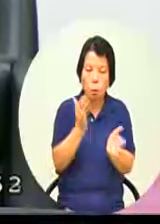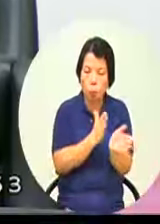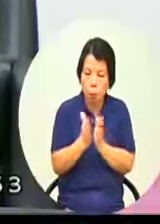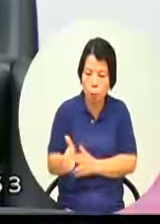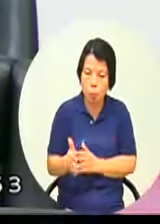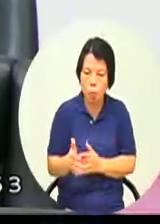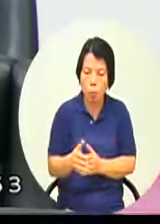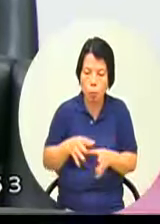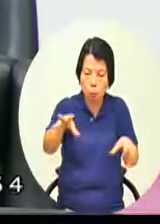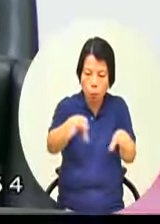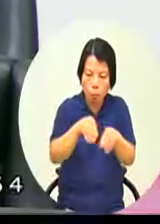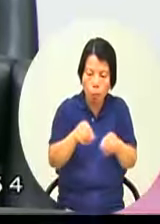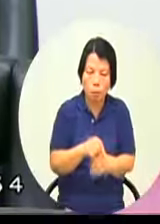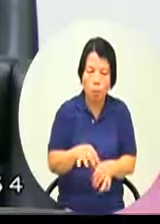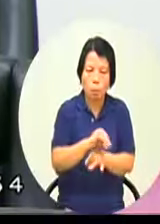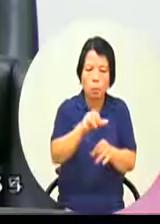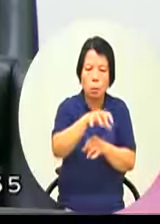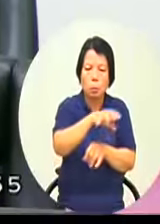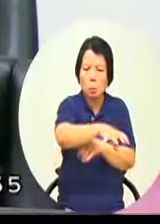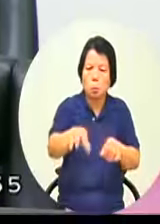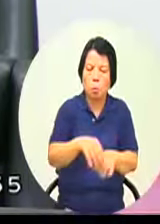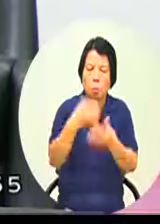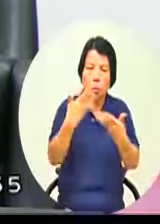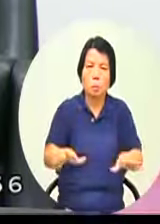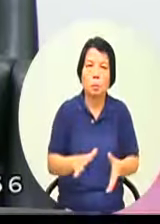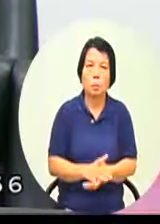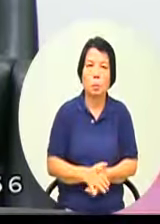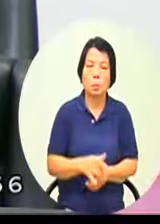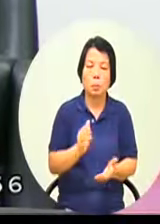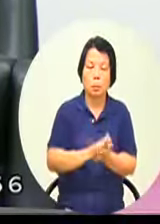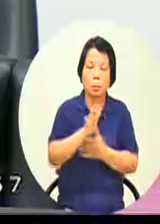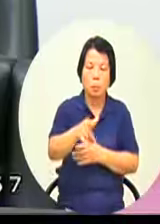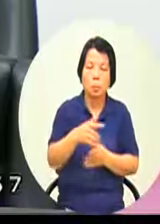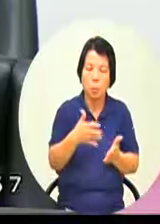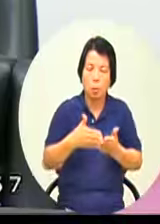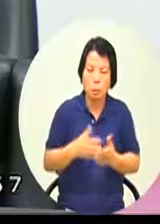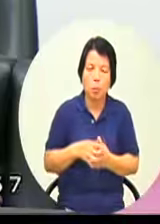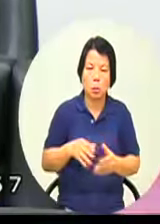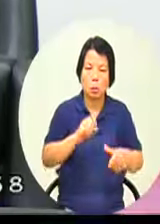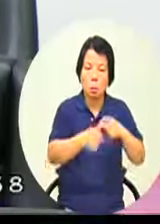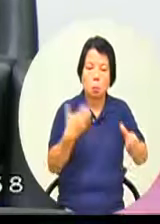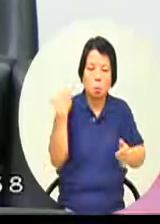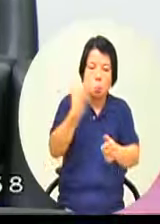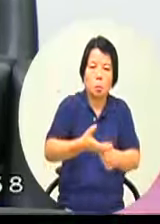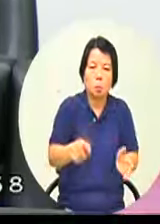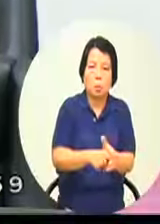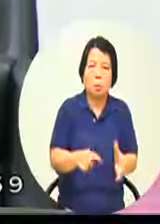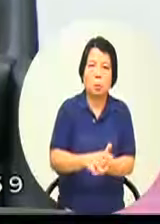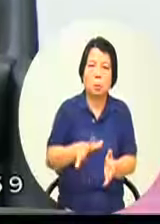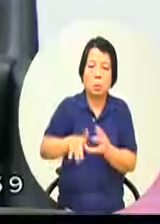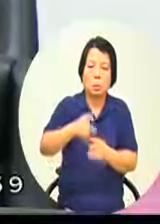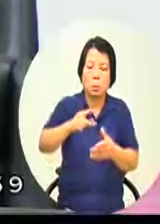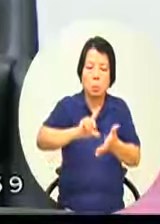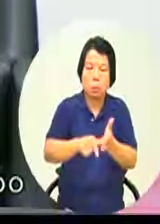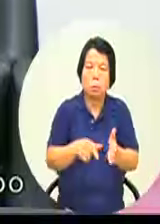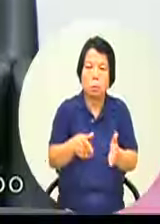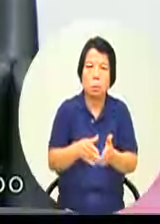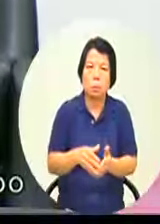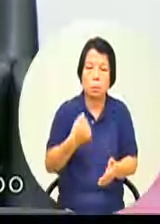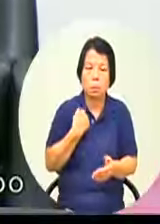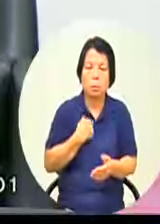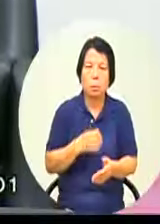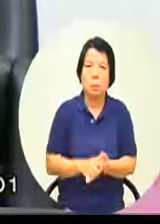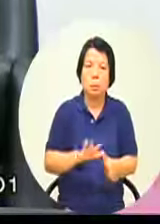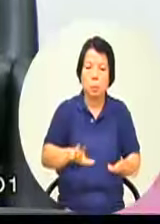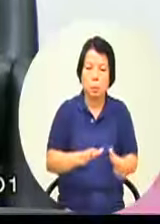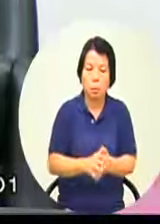是这些地点真的非常的多。那也希望说未来在花苞或在施工的时候，是不是在第一时间就直接把这